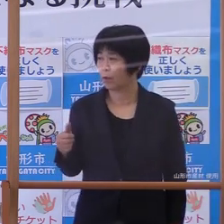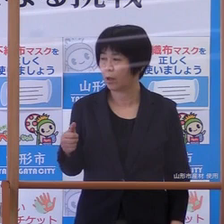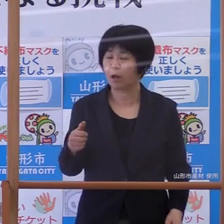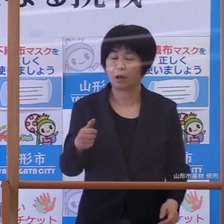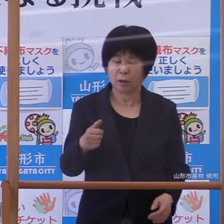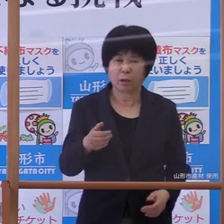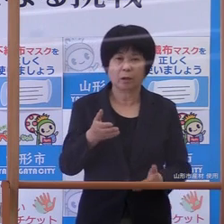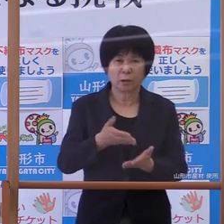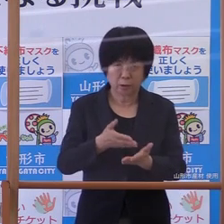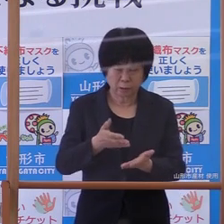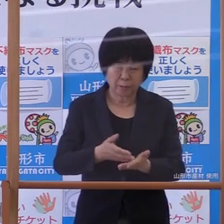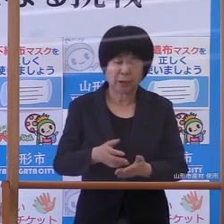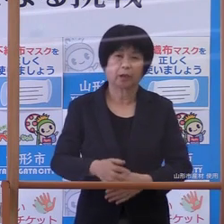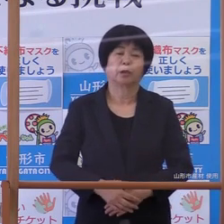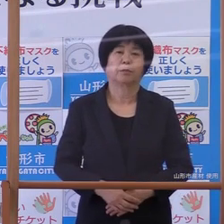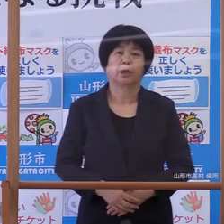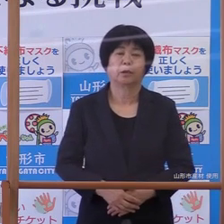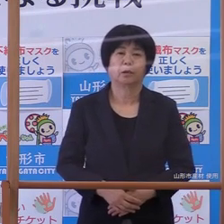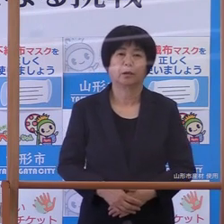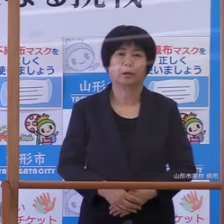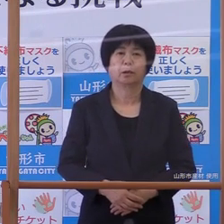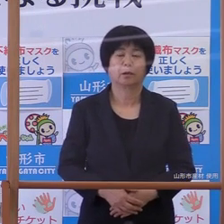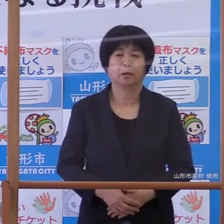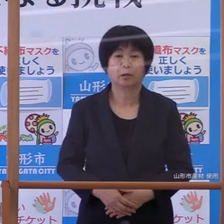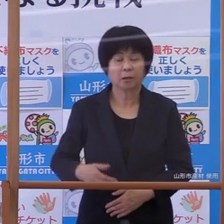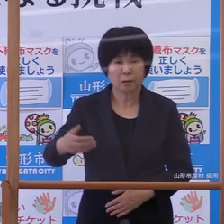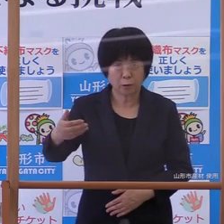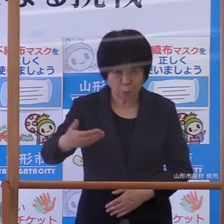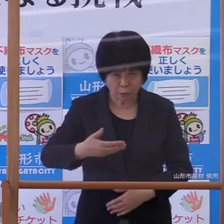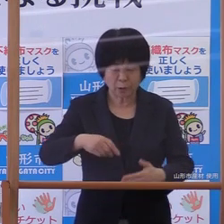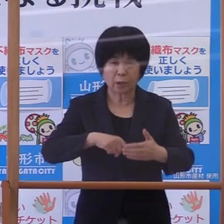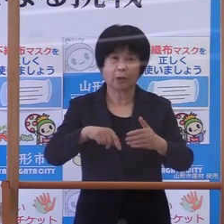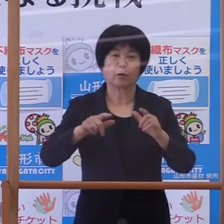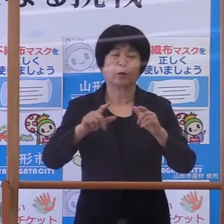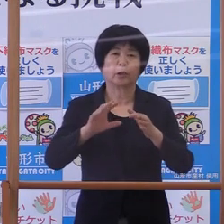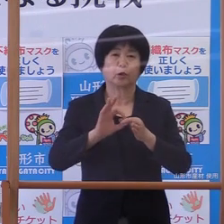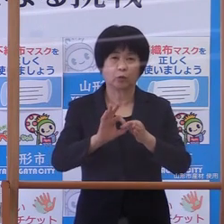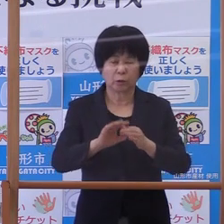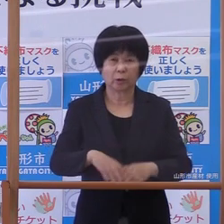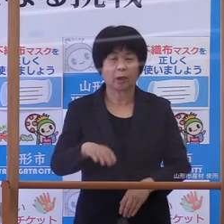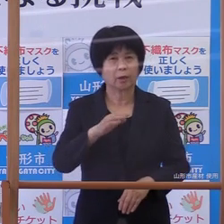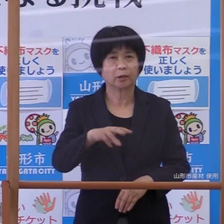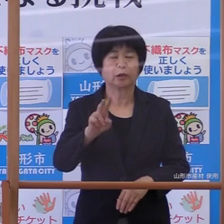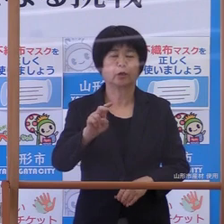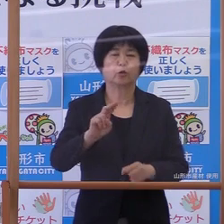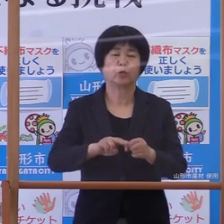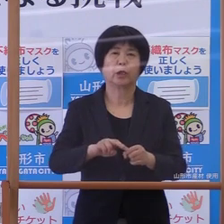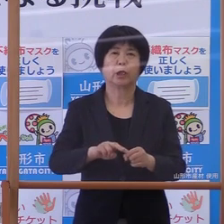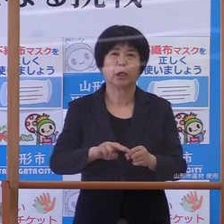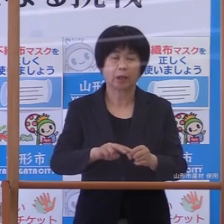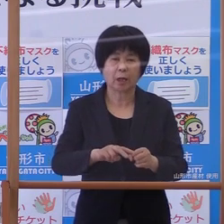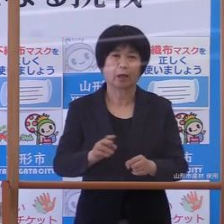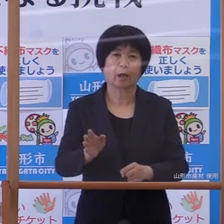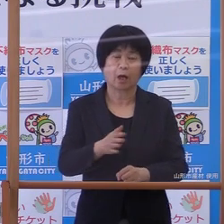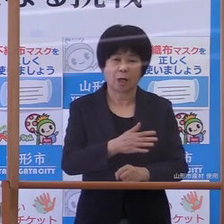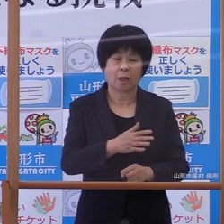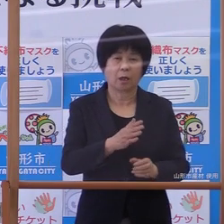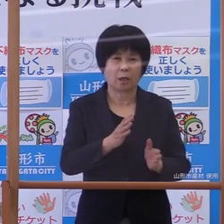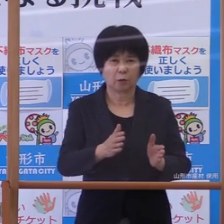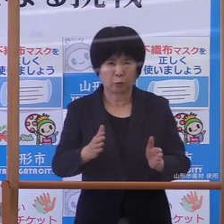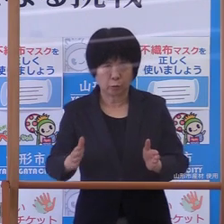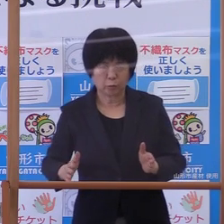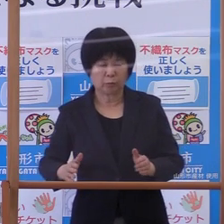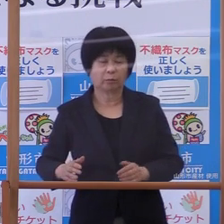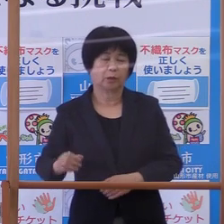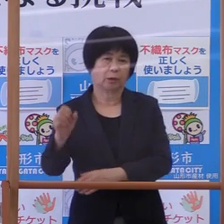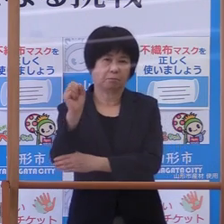はい、農林部長の吉原でございます。お尋ねの件でございますが、平成22年から、順次、認定を